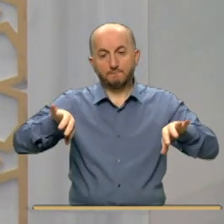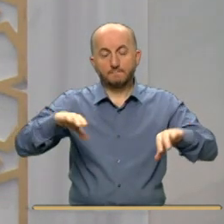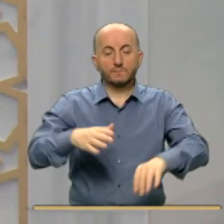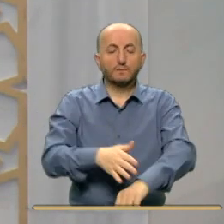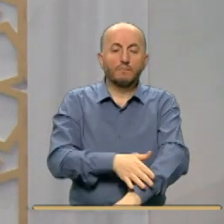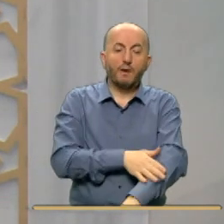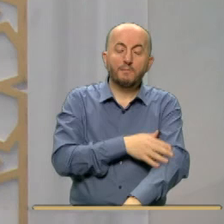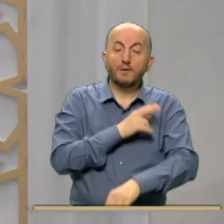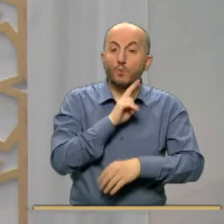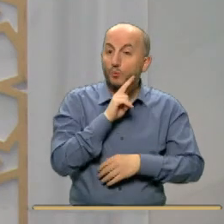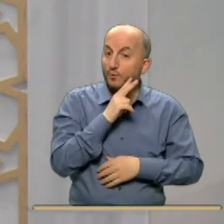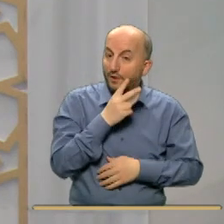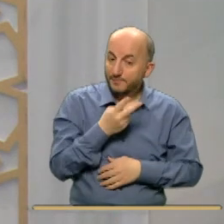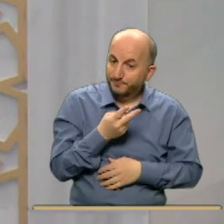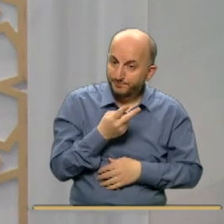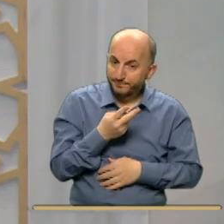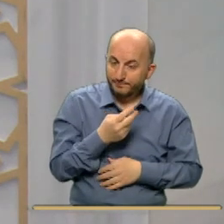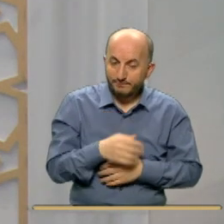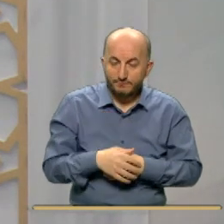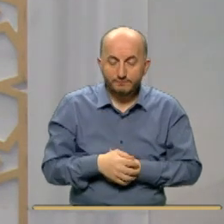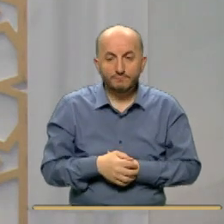Sevap ile günahı